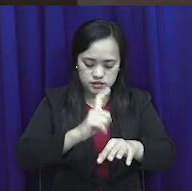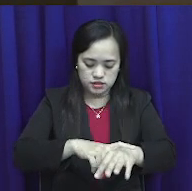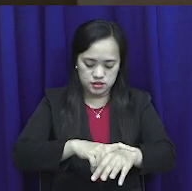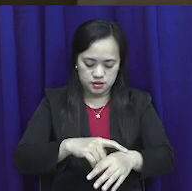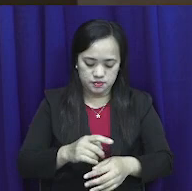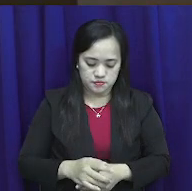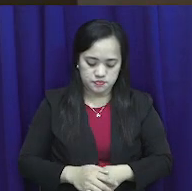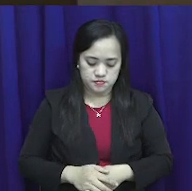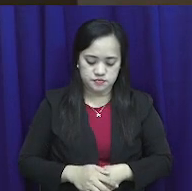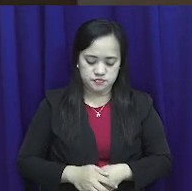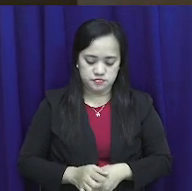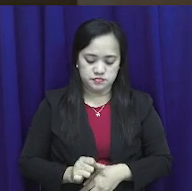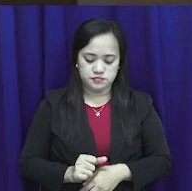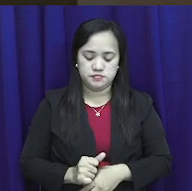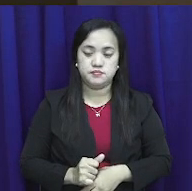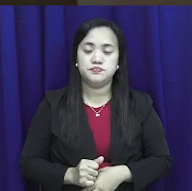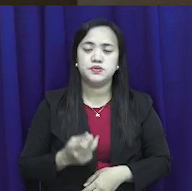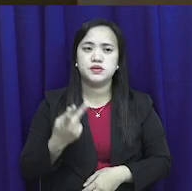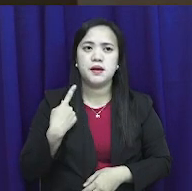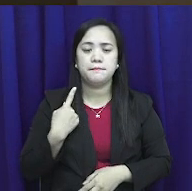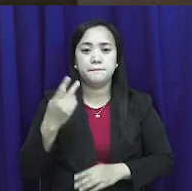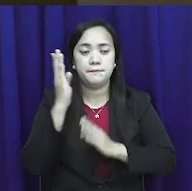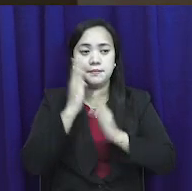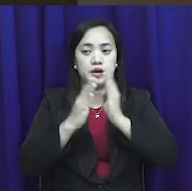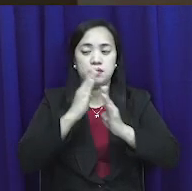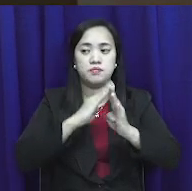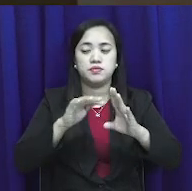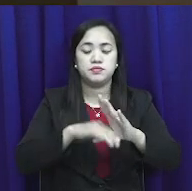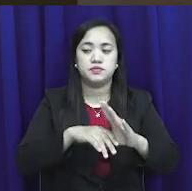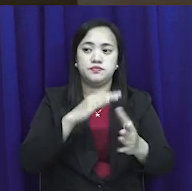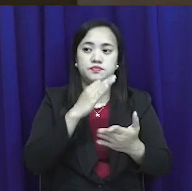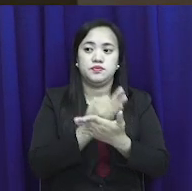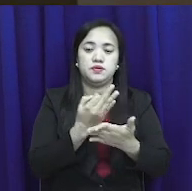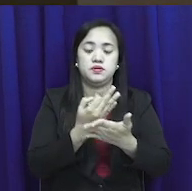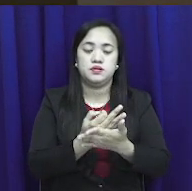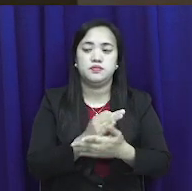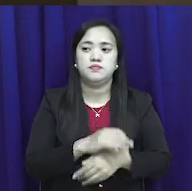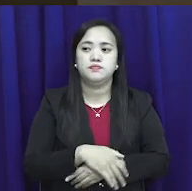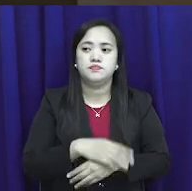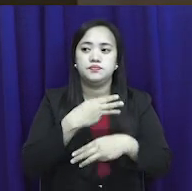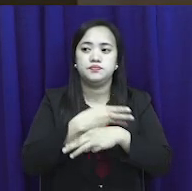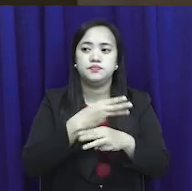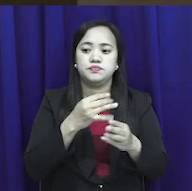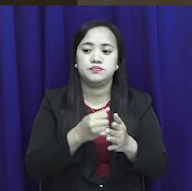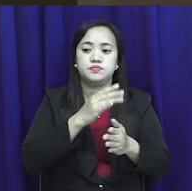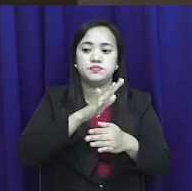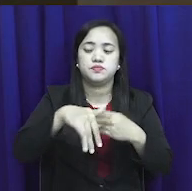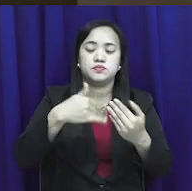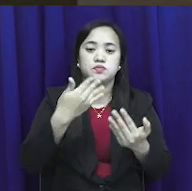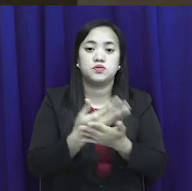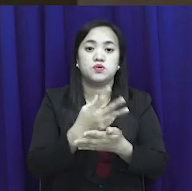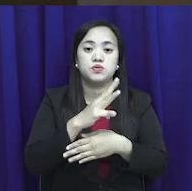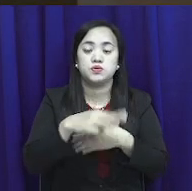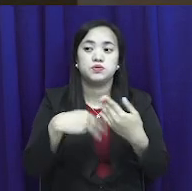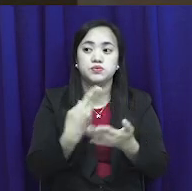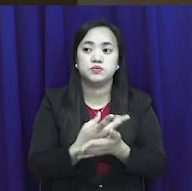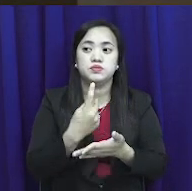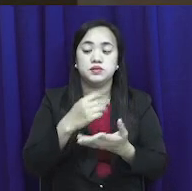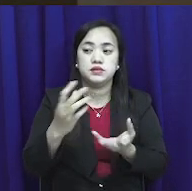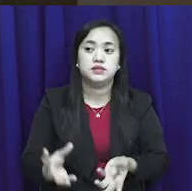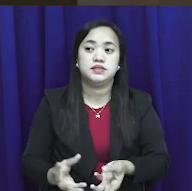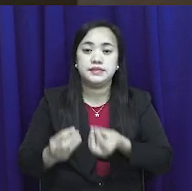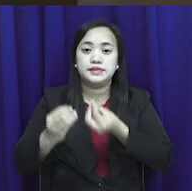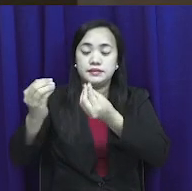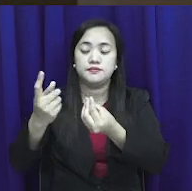pa rin kami financially o magbubuo kami ng pamilya eh ang nasa isip ko lagi mabigyan ng materyal ung